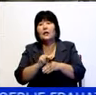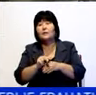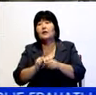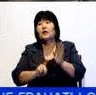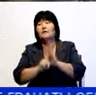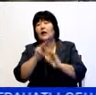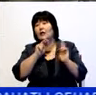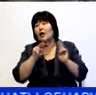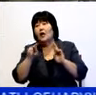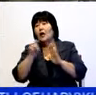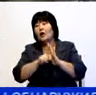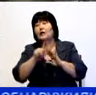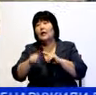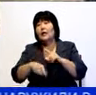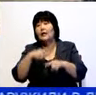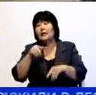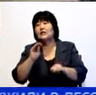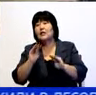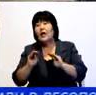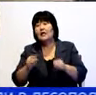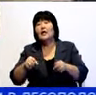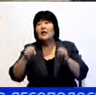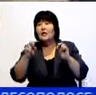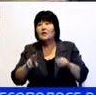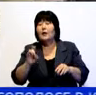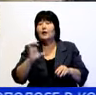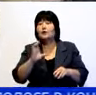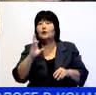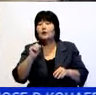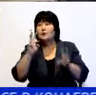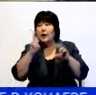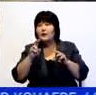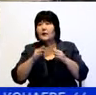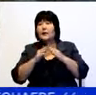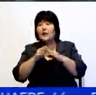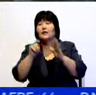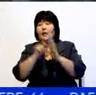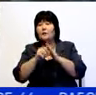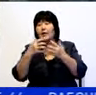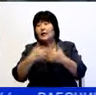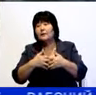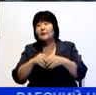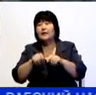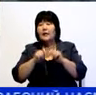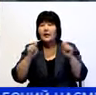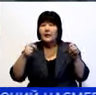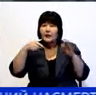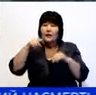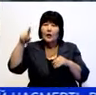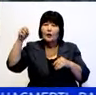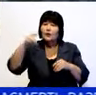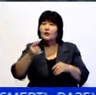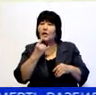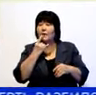входного контроля и дальнейшей консервации. Специалисты Роскосмоса осмотрят корабли, проверят механизмы раскрытия панели солнечных